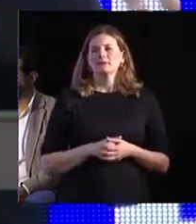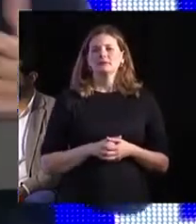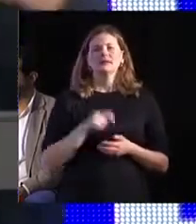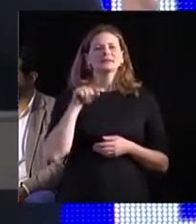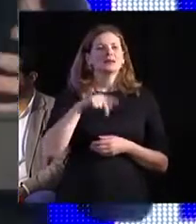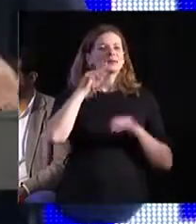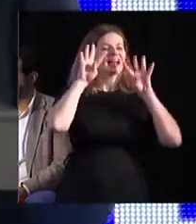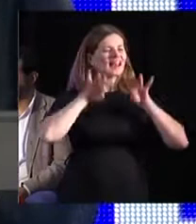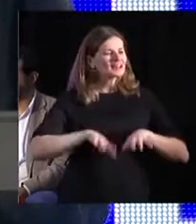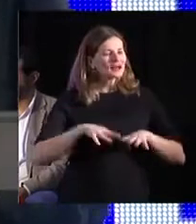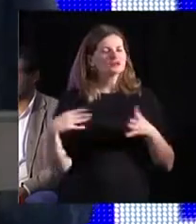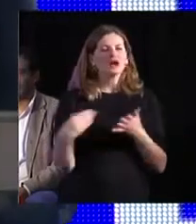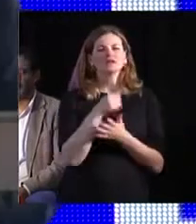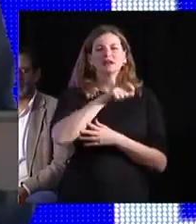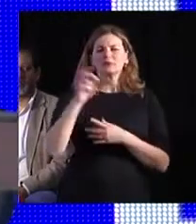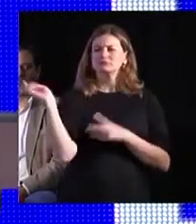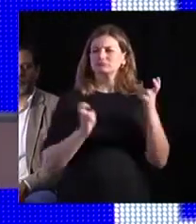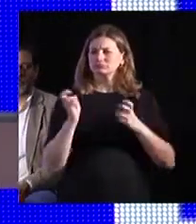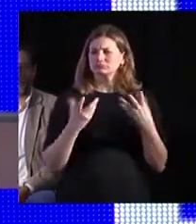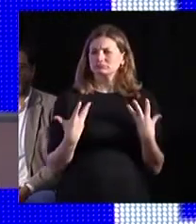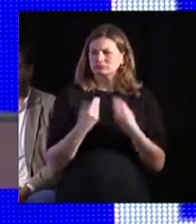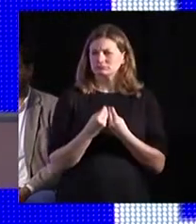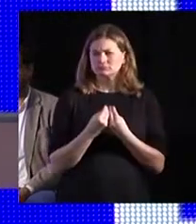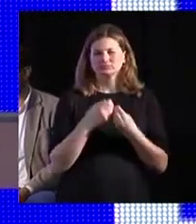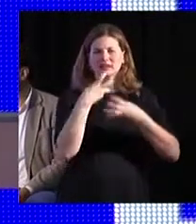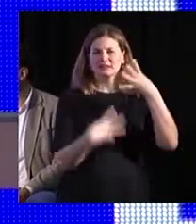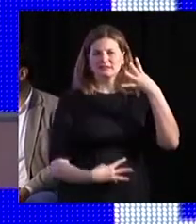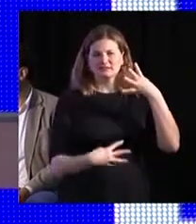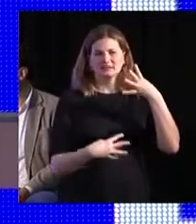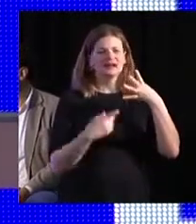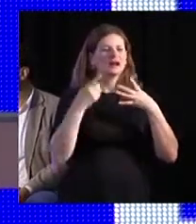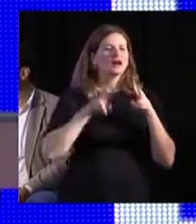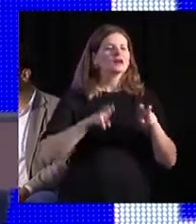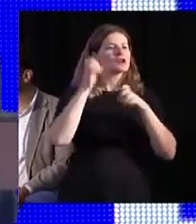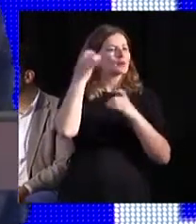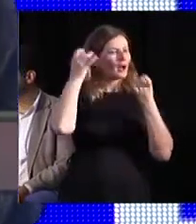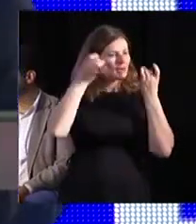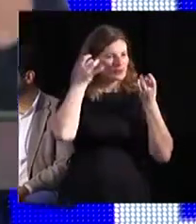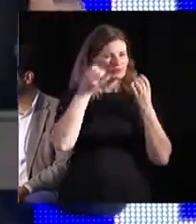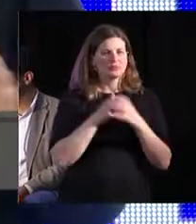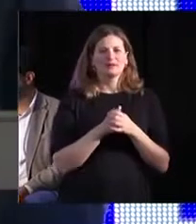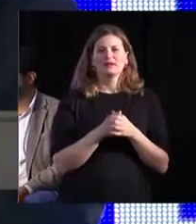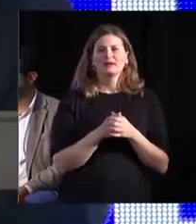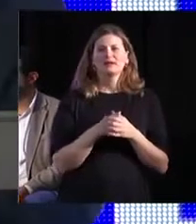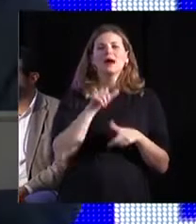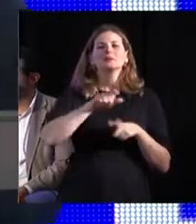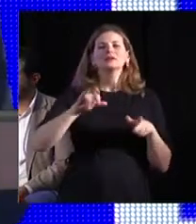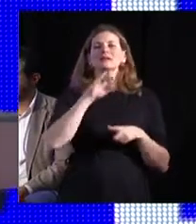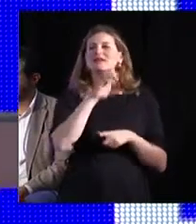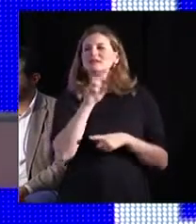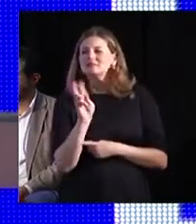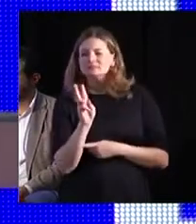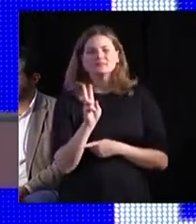a la Neus, a tots els que ens acompanyeu amb aquesta aventura, gent d'Iniciativa, gent